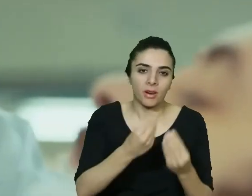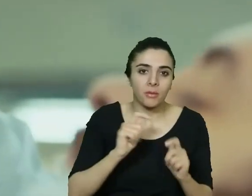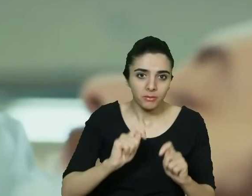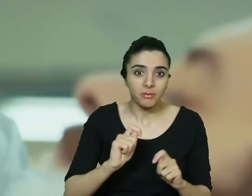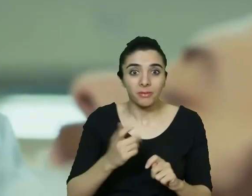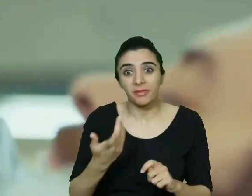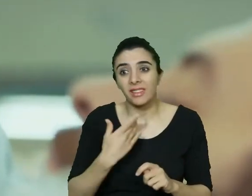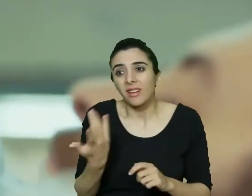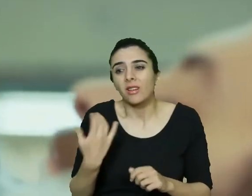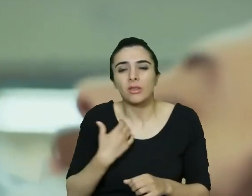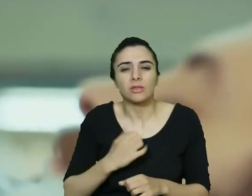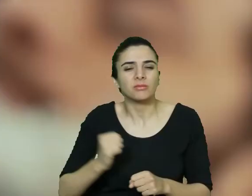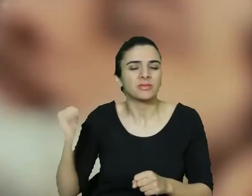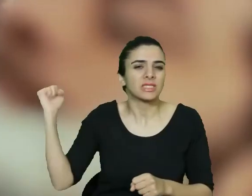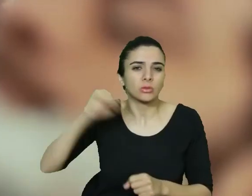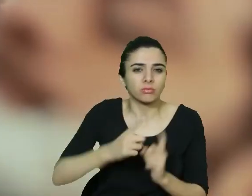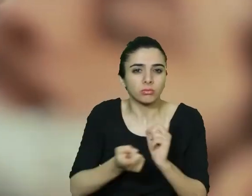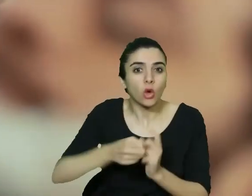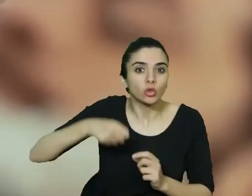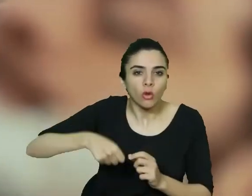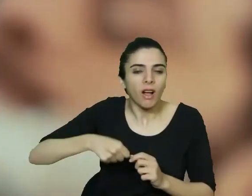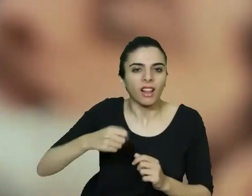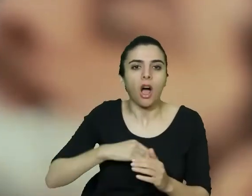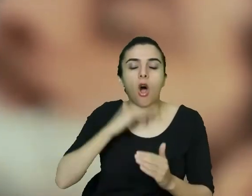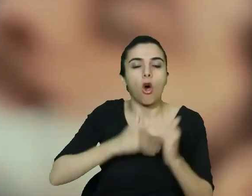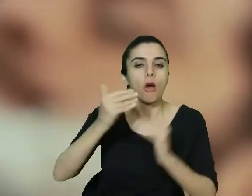Rejim el koymasın diye çuvalları gizlice yurt dışına kaçırdılar.